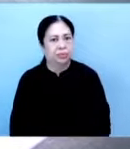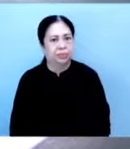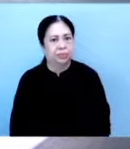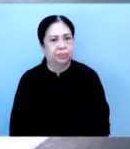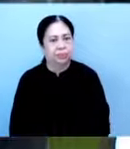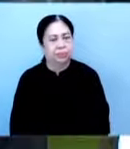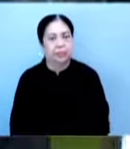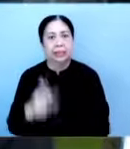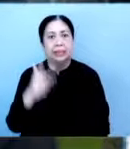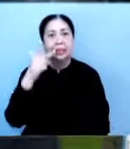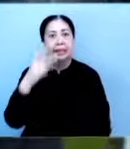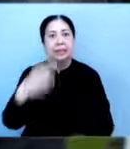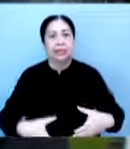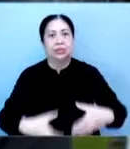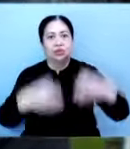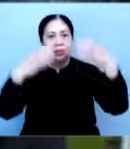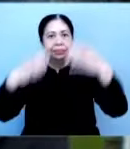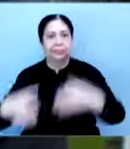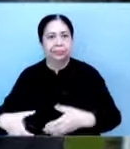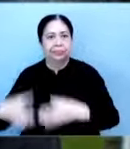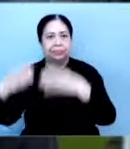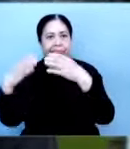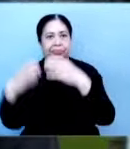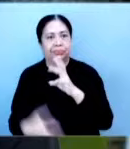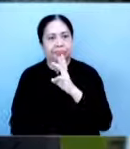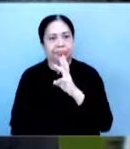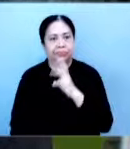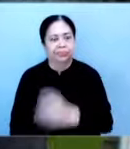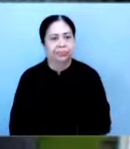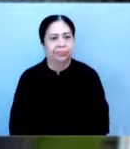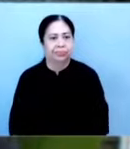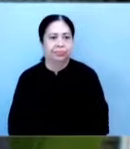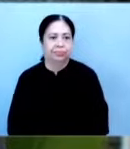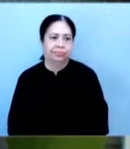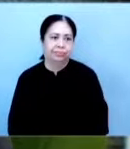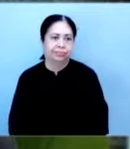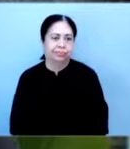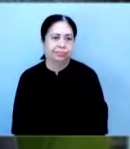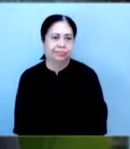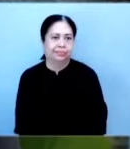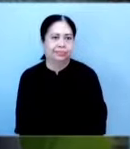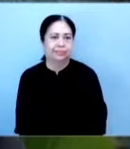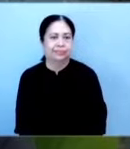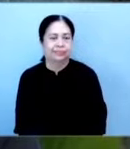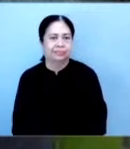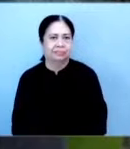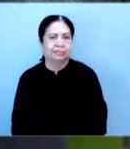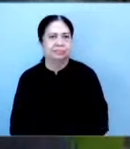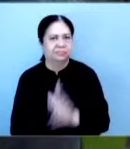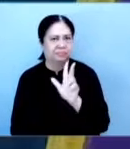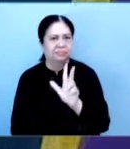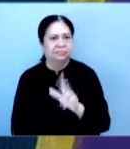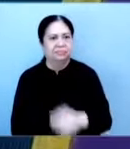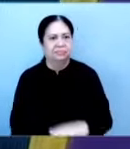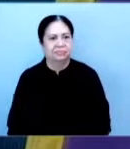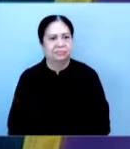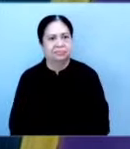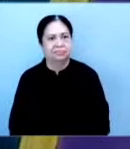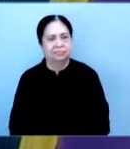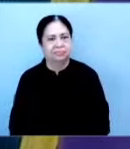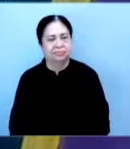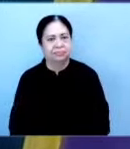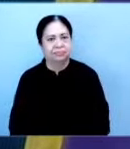drum tatlong Dr t lro niyo na yan Mga tatlong drum Dr pero bast silang kailangan alam ni halimbawa